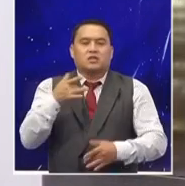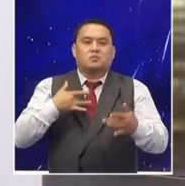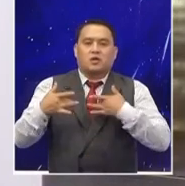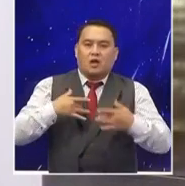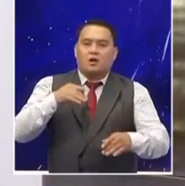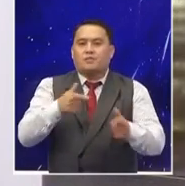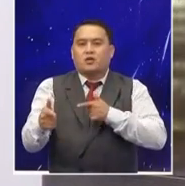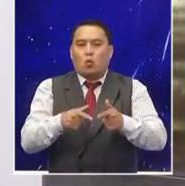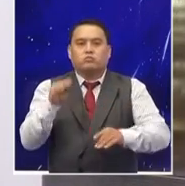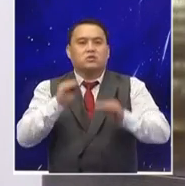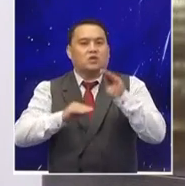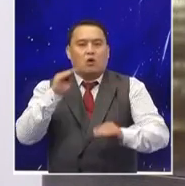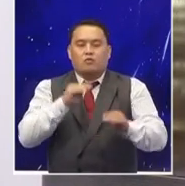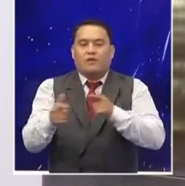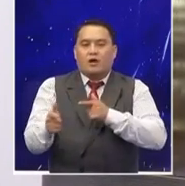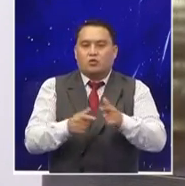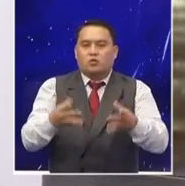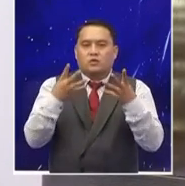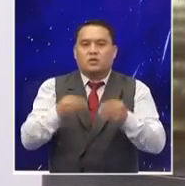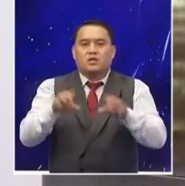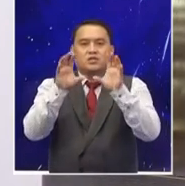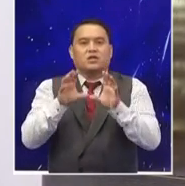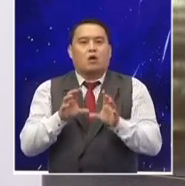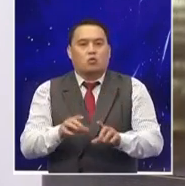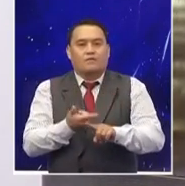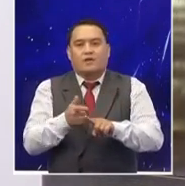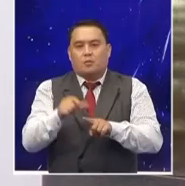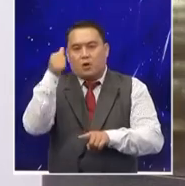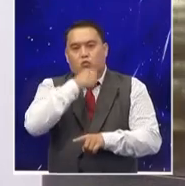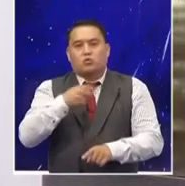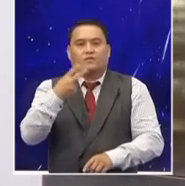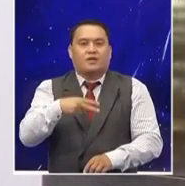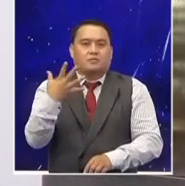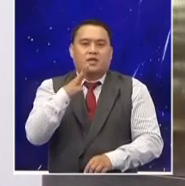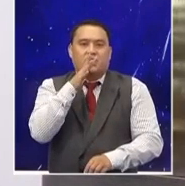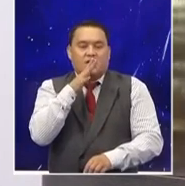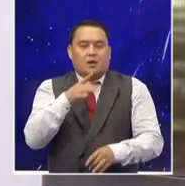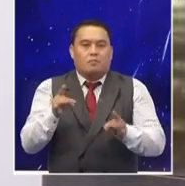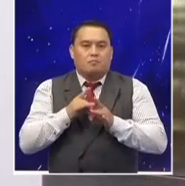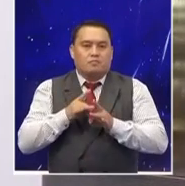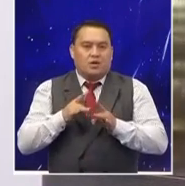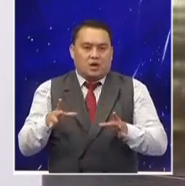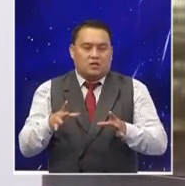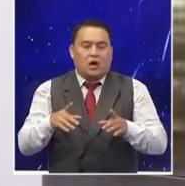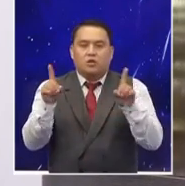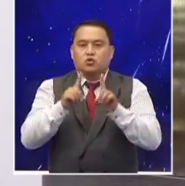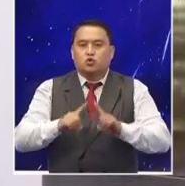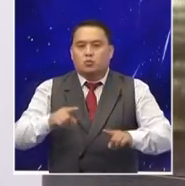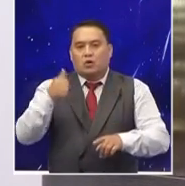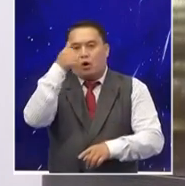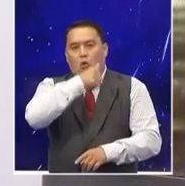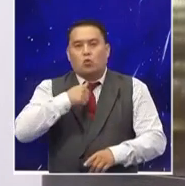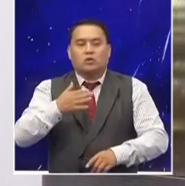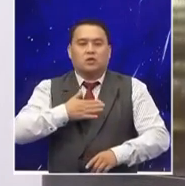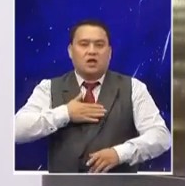большой особенный праздник для каждого казахстанца день конституции в этом году и 25 лет тоже юбилейная дата особенно этот год и для нашего